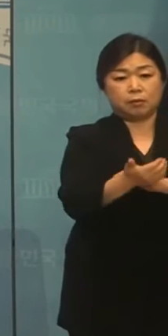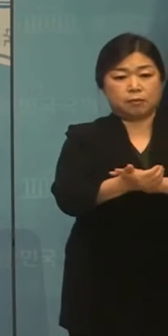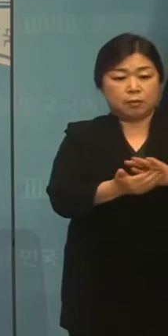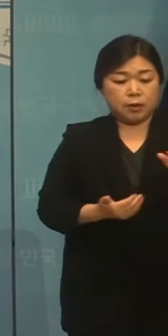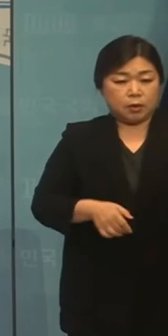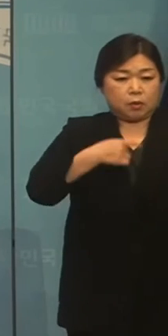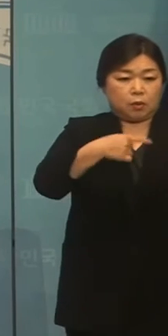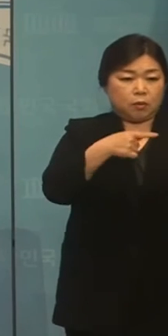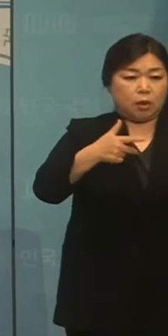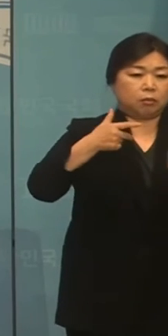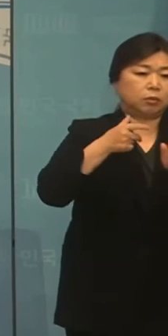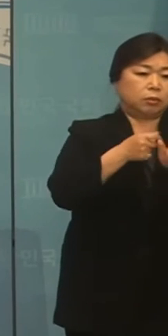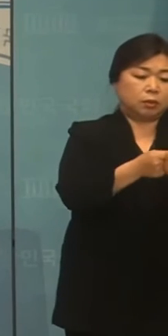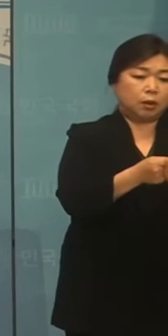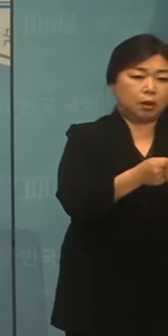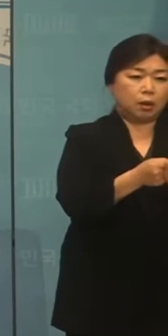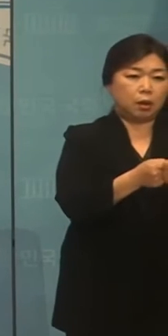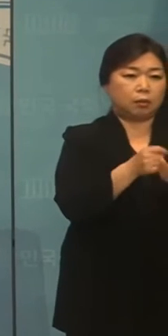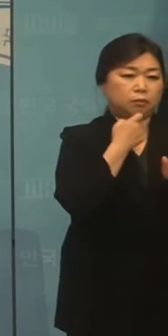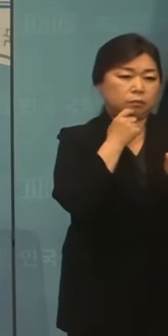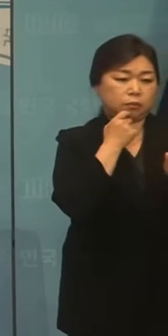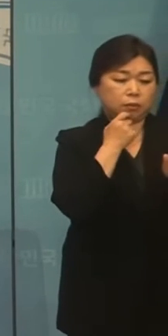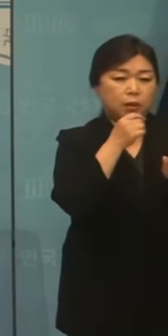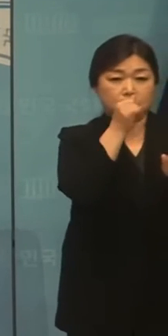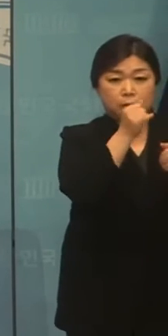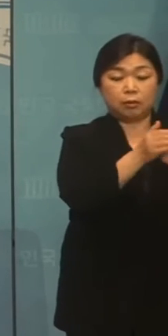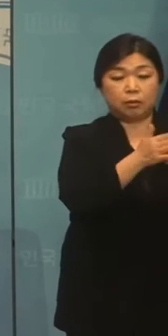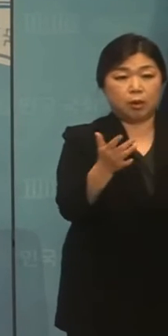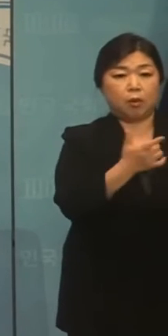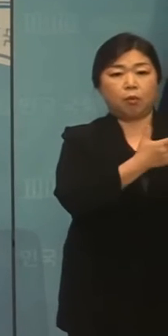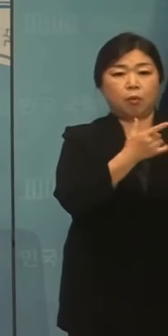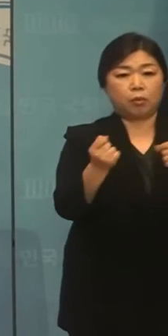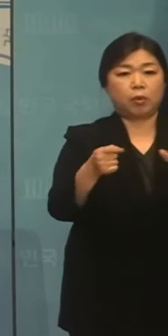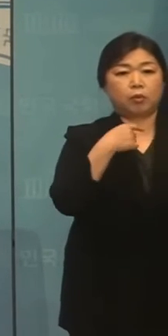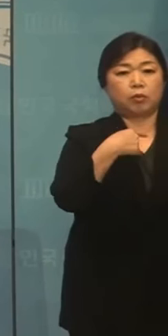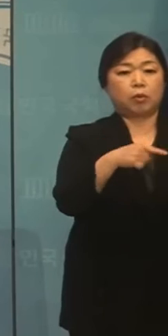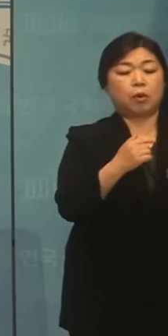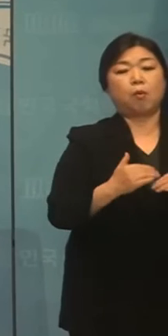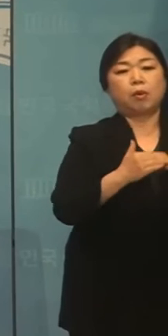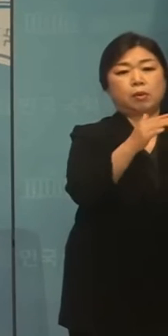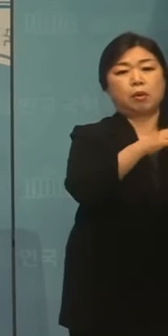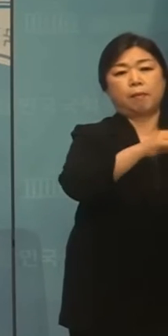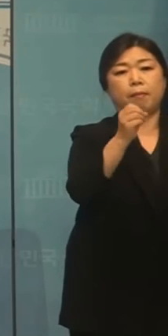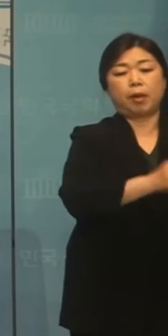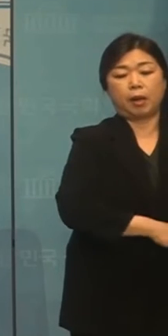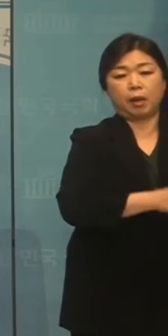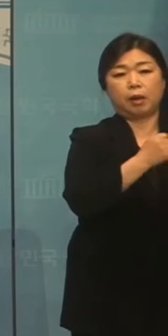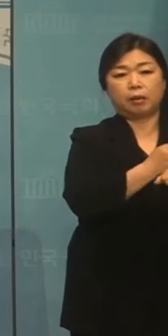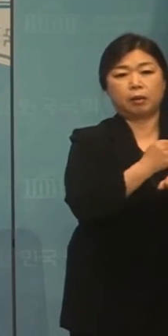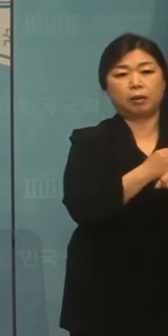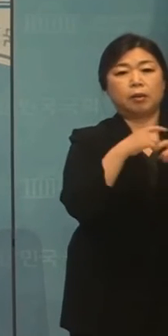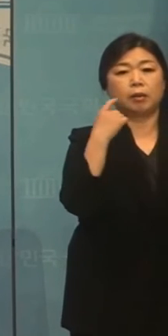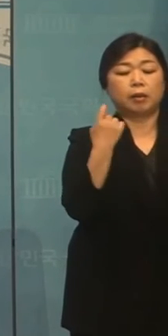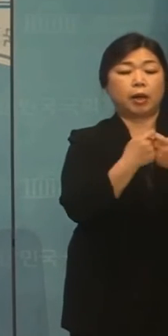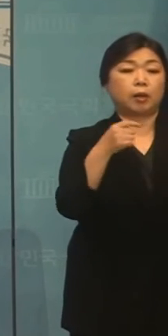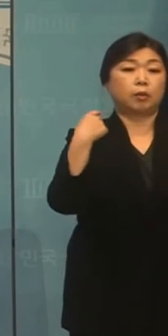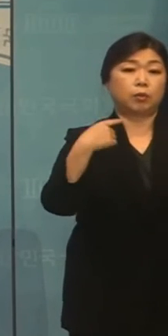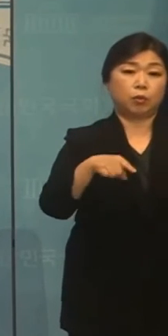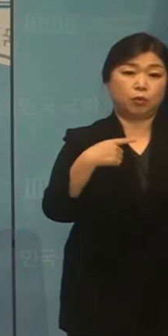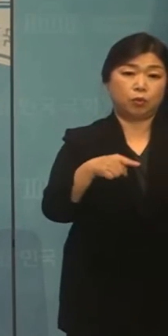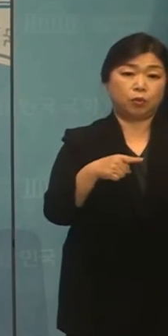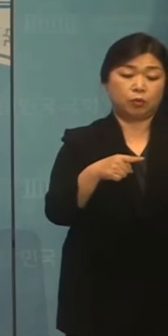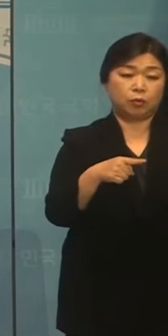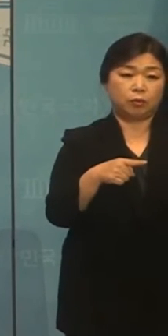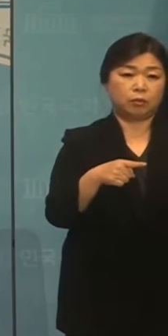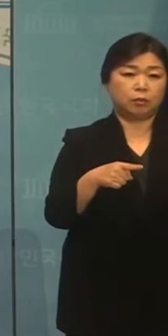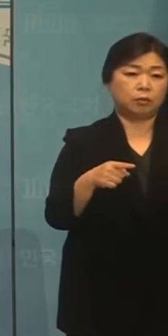선행학습을 요구하면서 공통의 교육과정을 건너뛰는 사교육